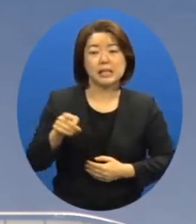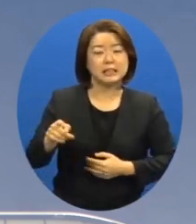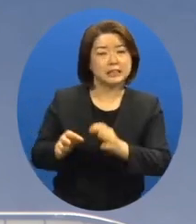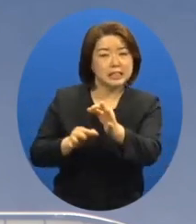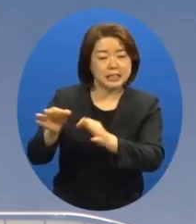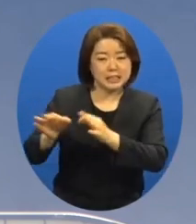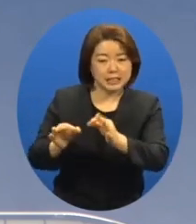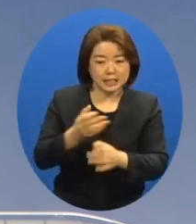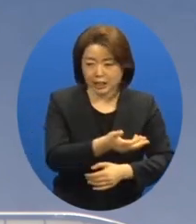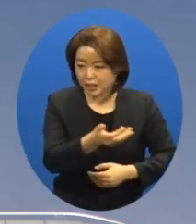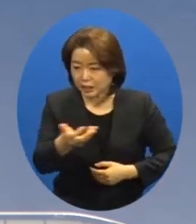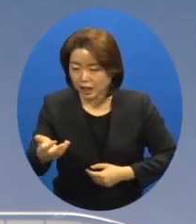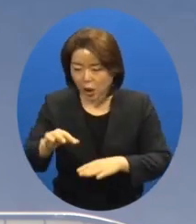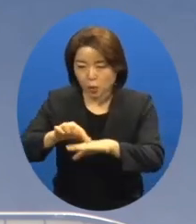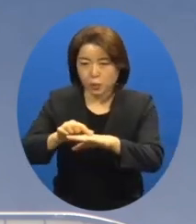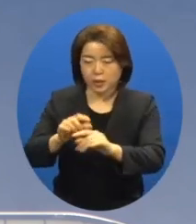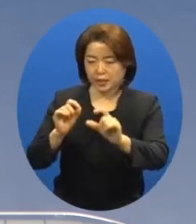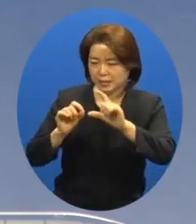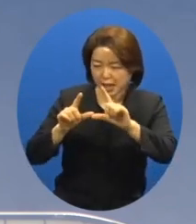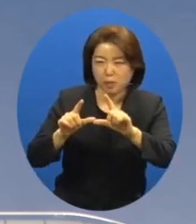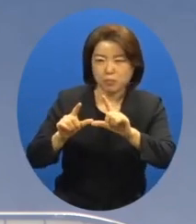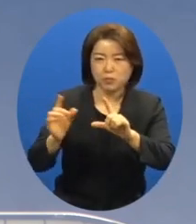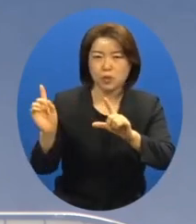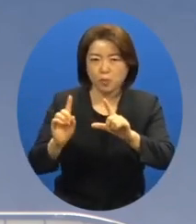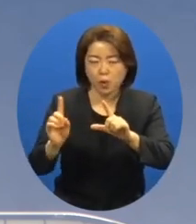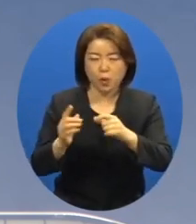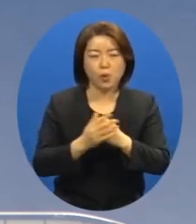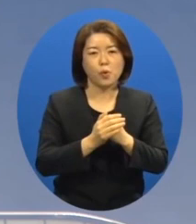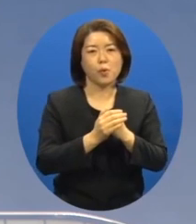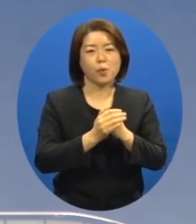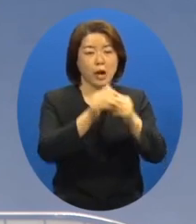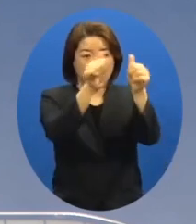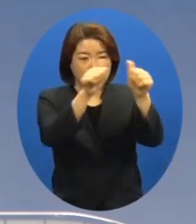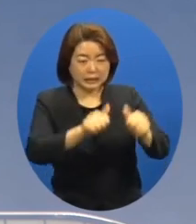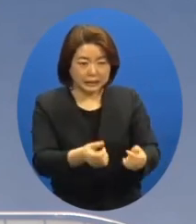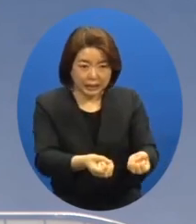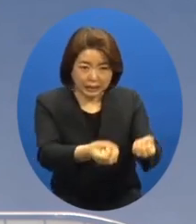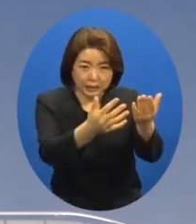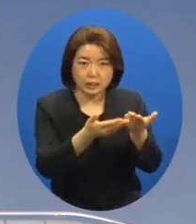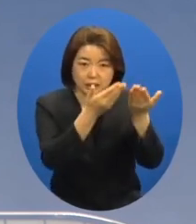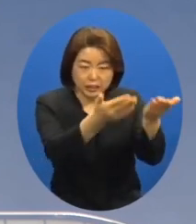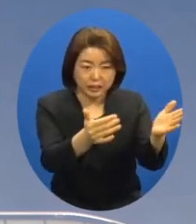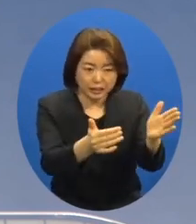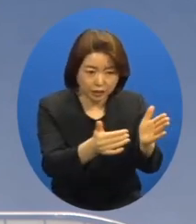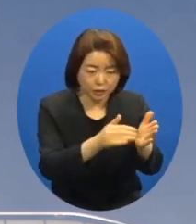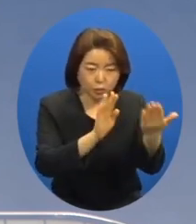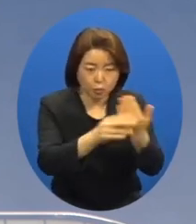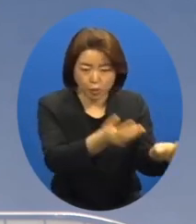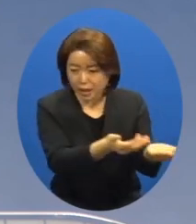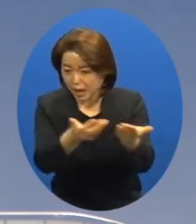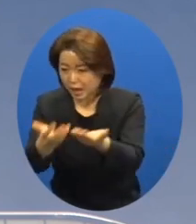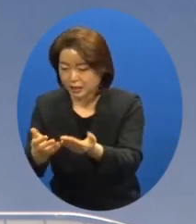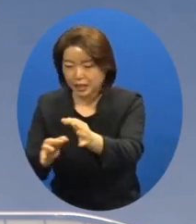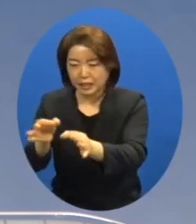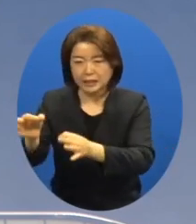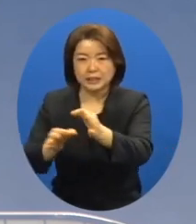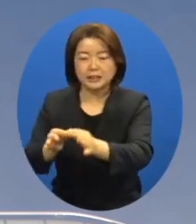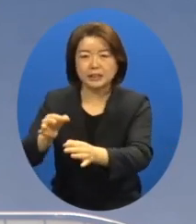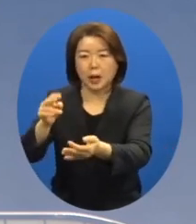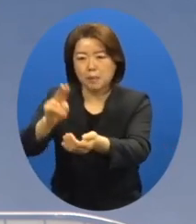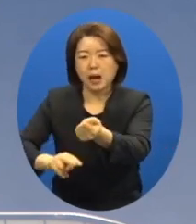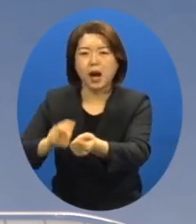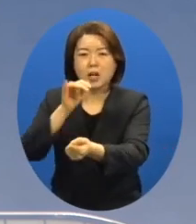시장에 나와 있는 고기 중에 상당 부분이 신전에서 제물에 바쳐졌던 그런 고기가 시장에 나온